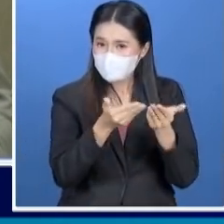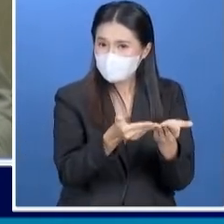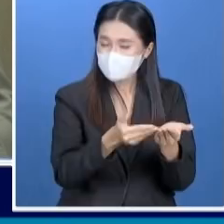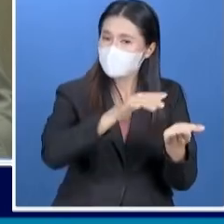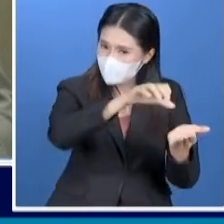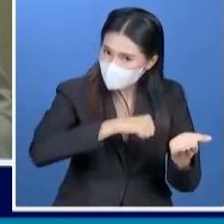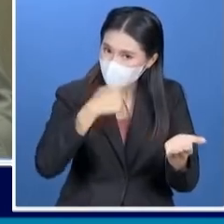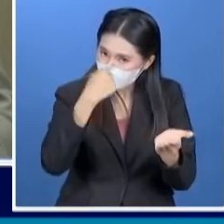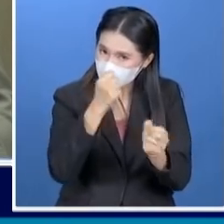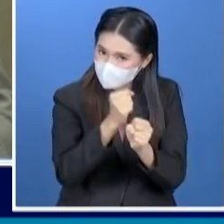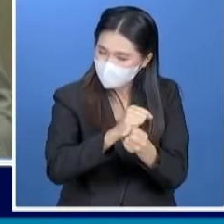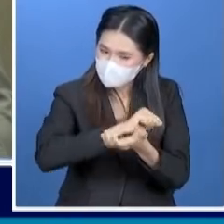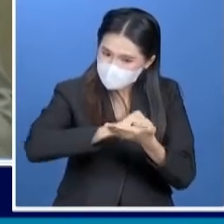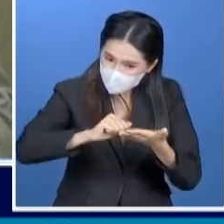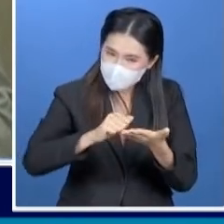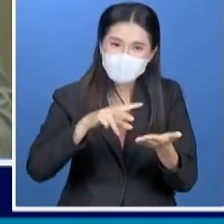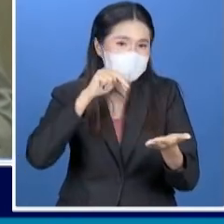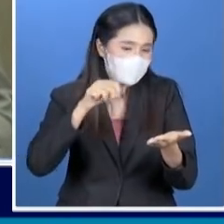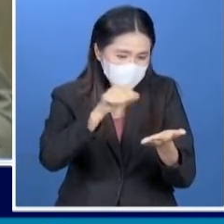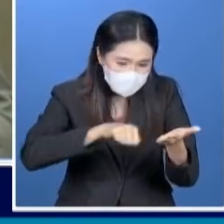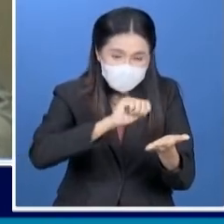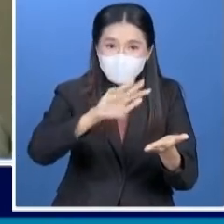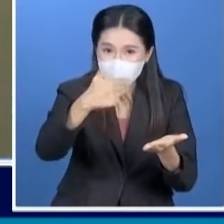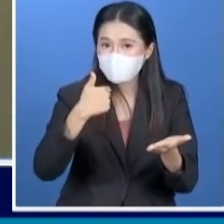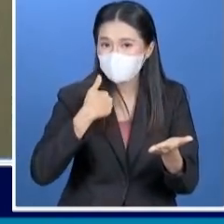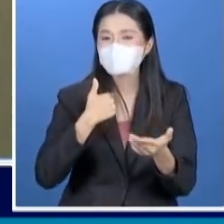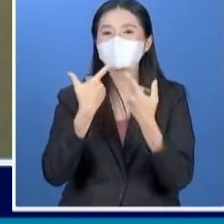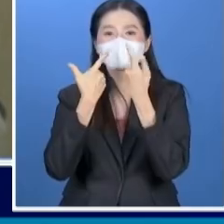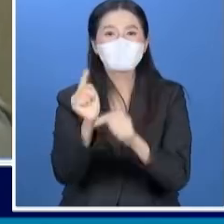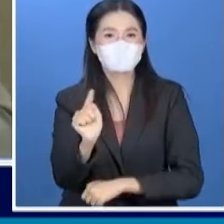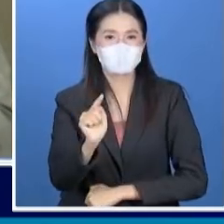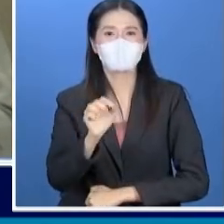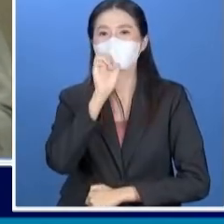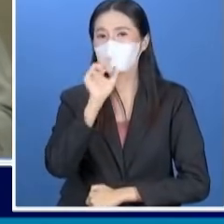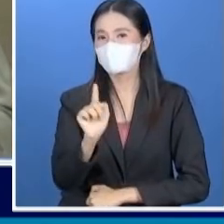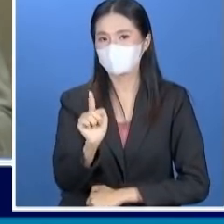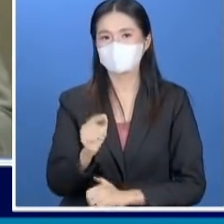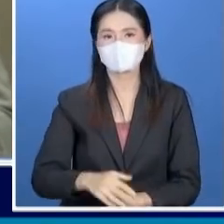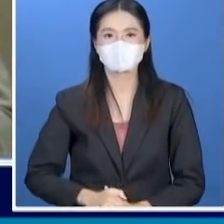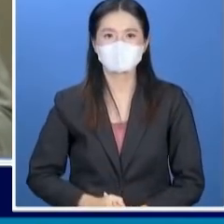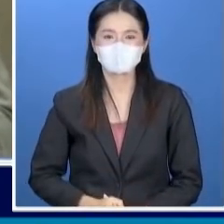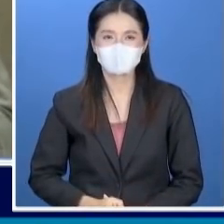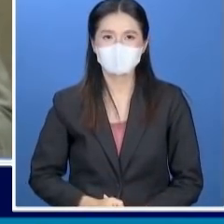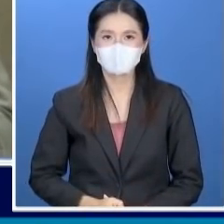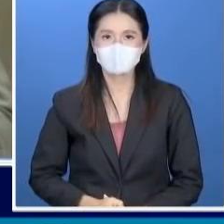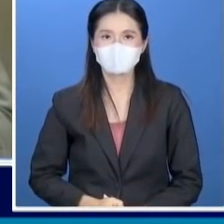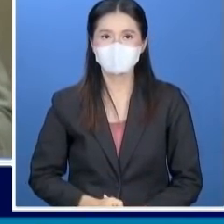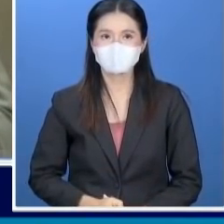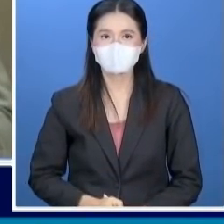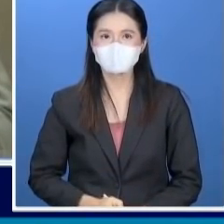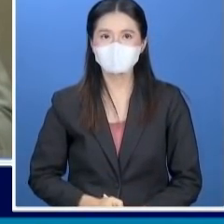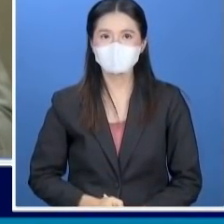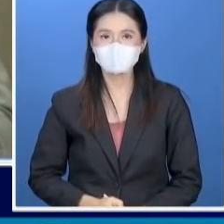ปก่อนมีใครมาทำลายมีล้างคราบเลือดหรือไม่ท่านอยากจะตอบกับสังคมตรงนี้ยังไงบ้างคะ